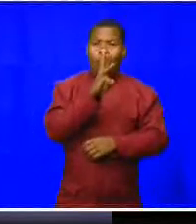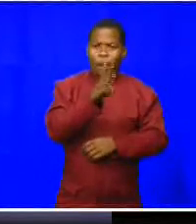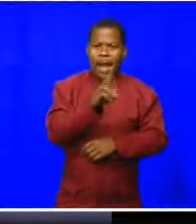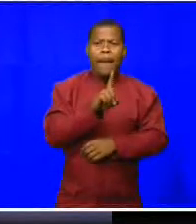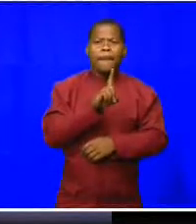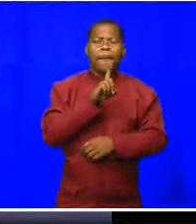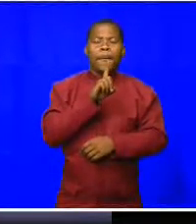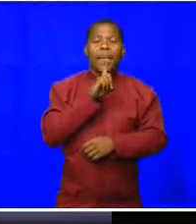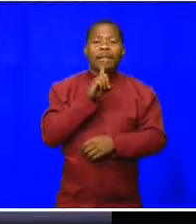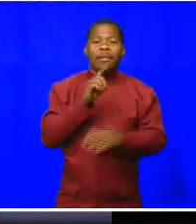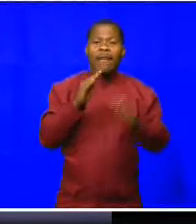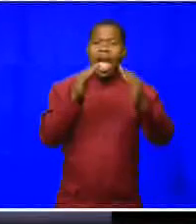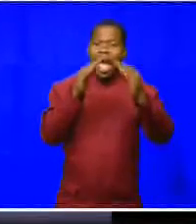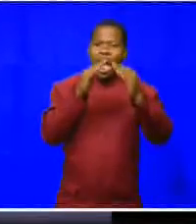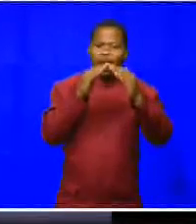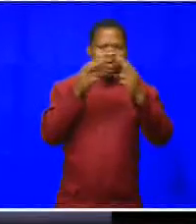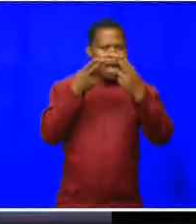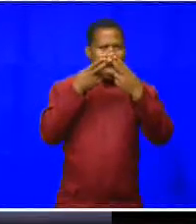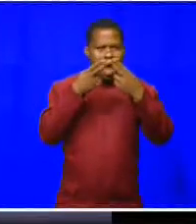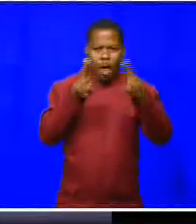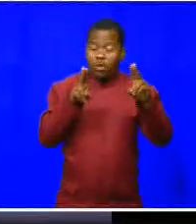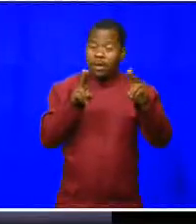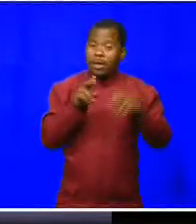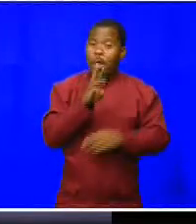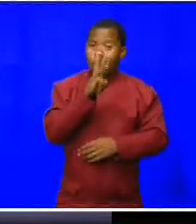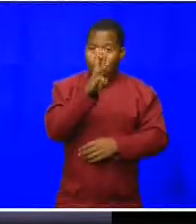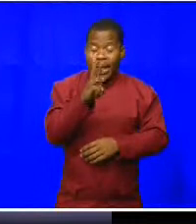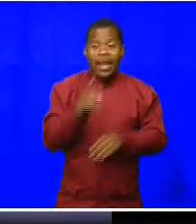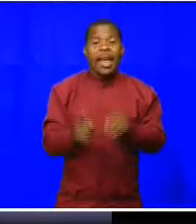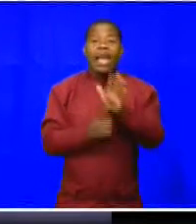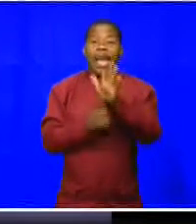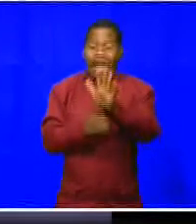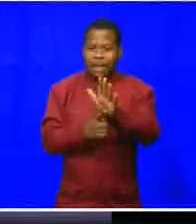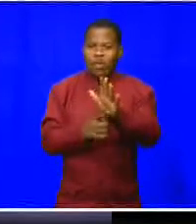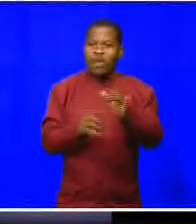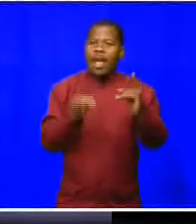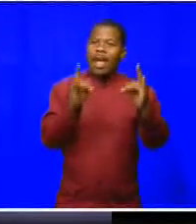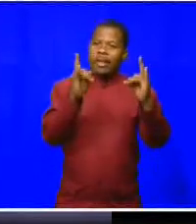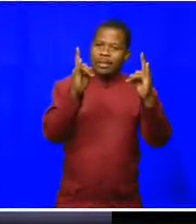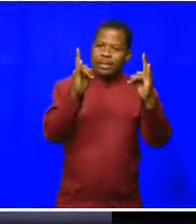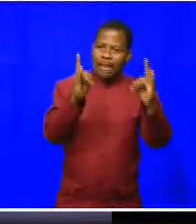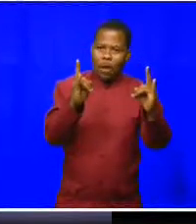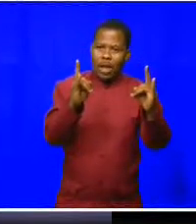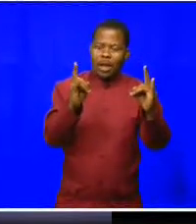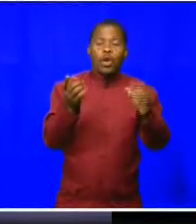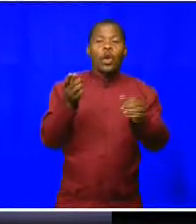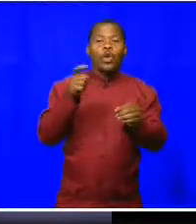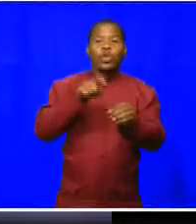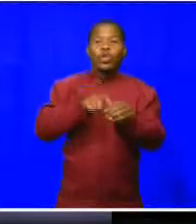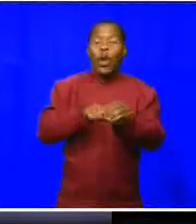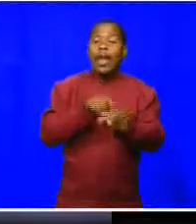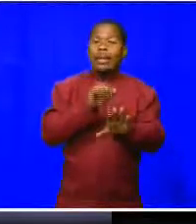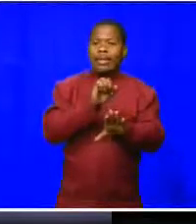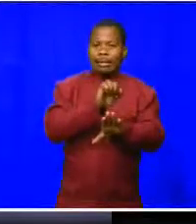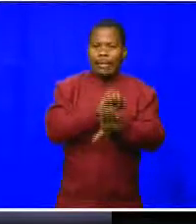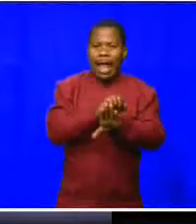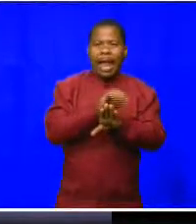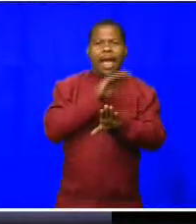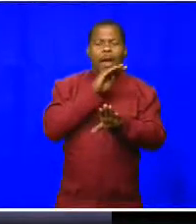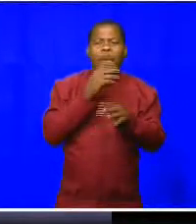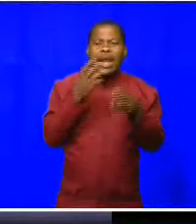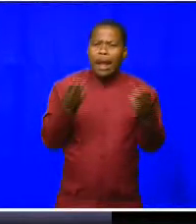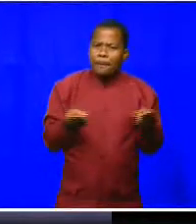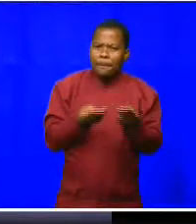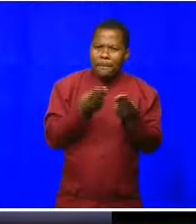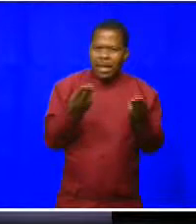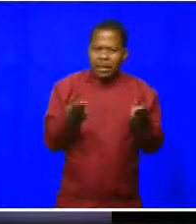tibanjelwe ngaphandle hhayi endlini ngiyabekisa nje estadium lapho-ke kutawuvunyelwa kuze kufike ebantwini